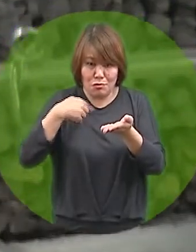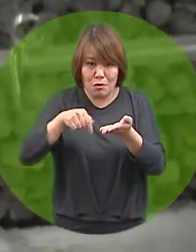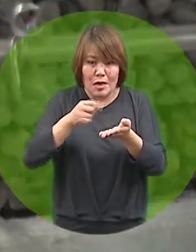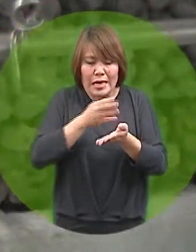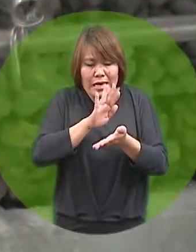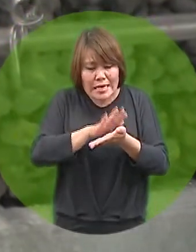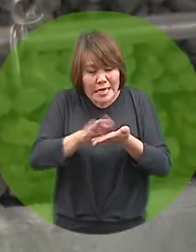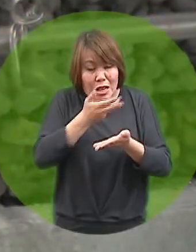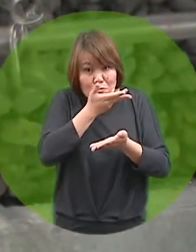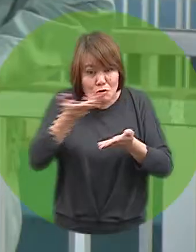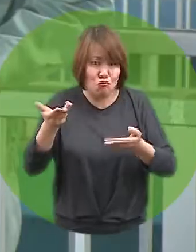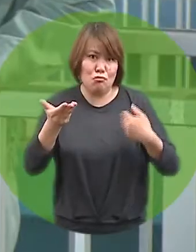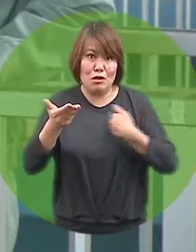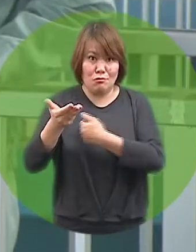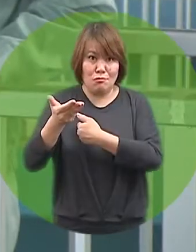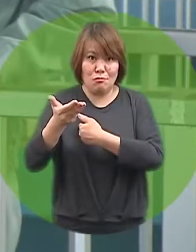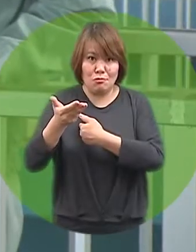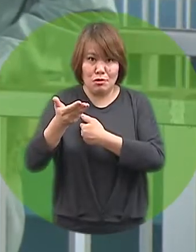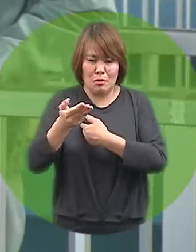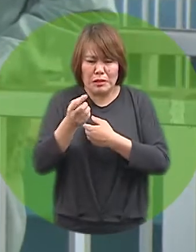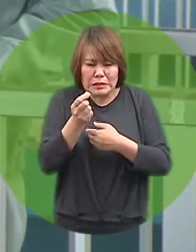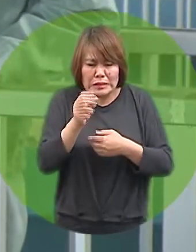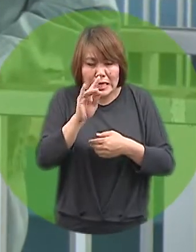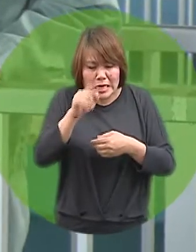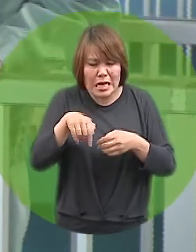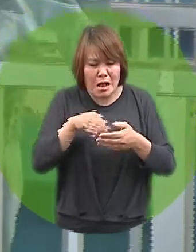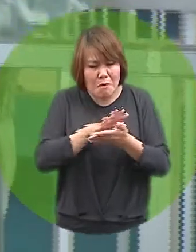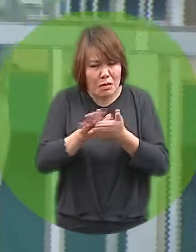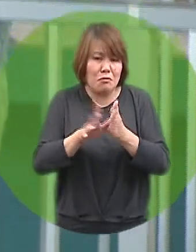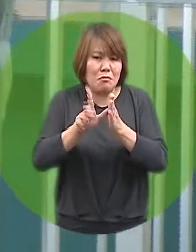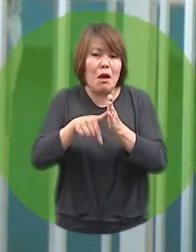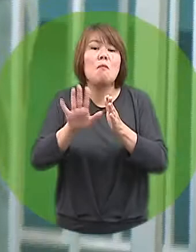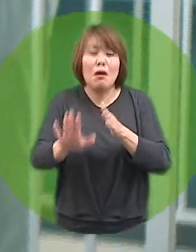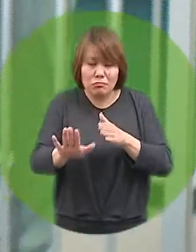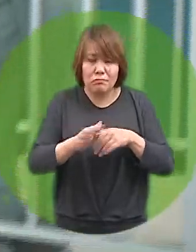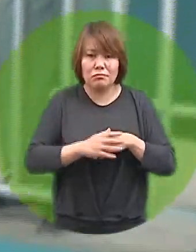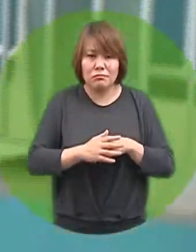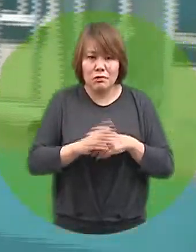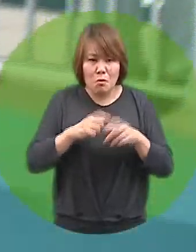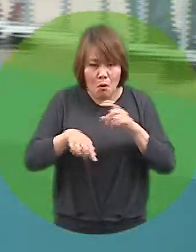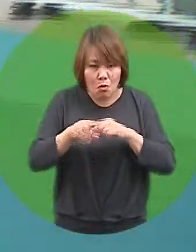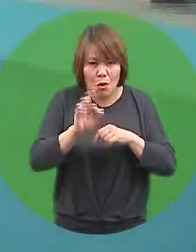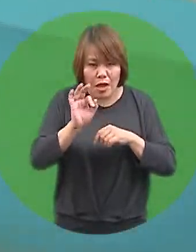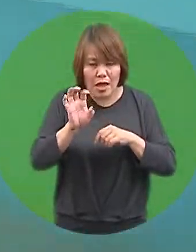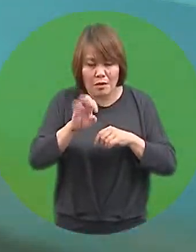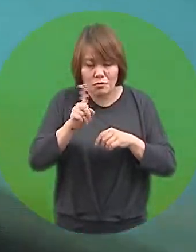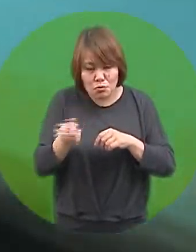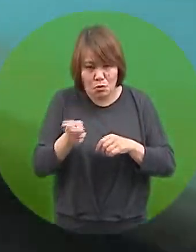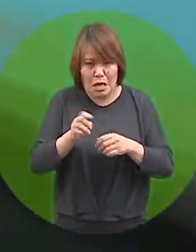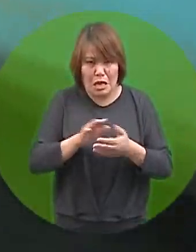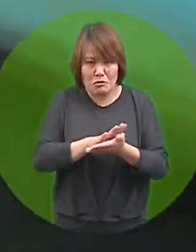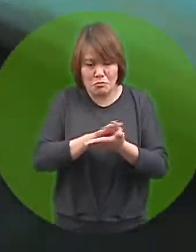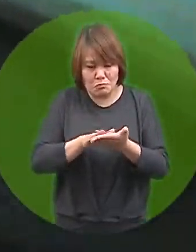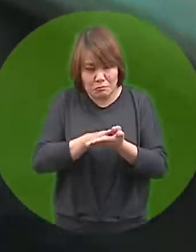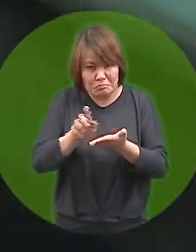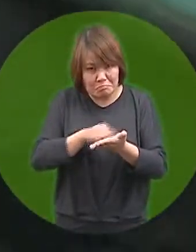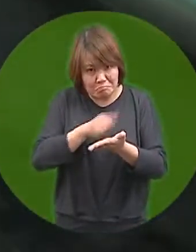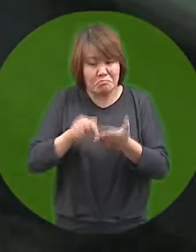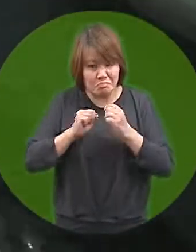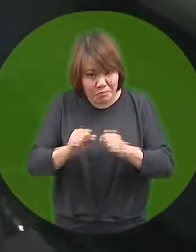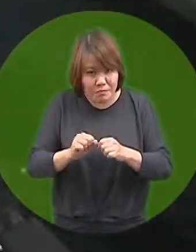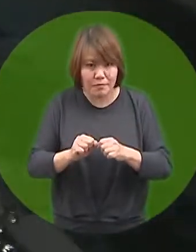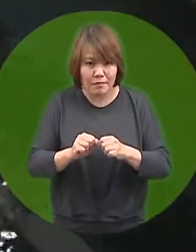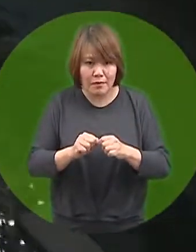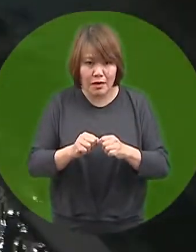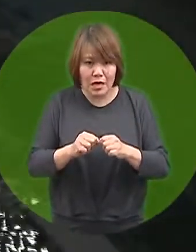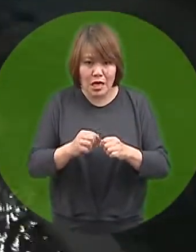れいな水となりますが、小さな菌が混ざっていることもあるため、さらに塩素で消毒します。水道水